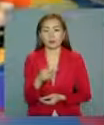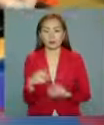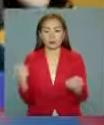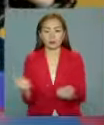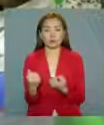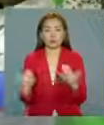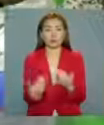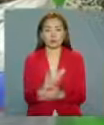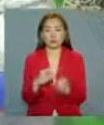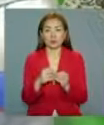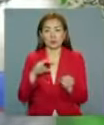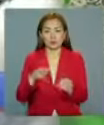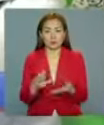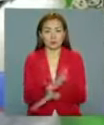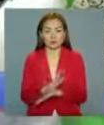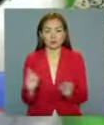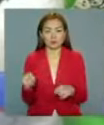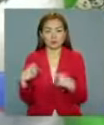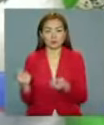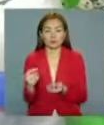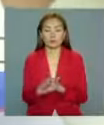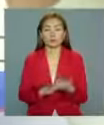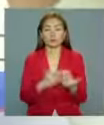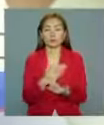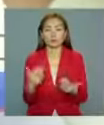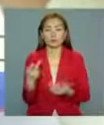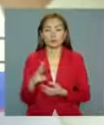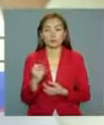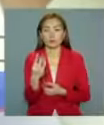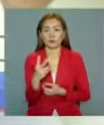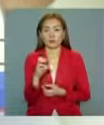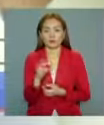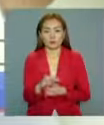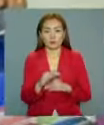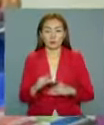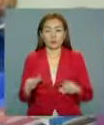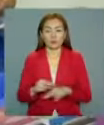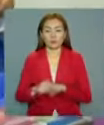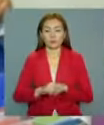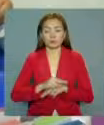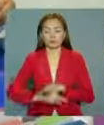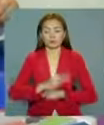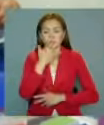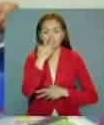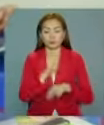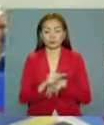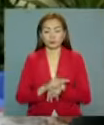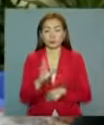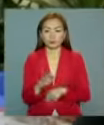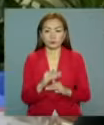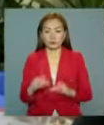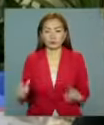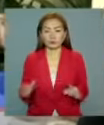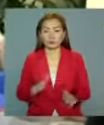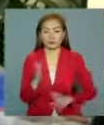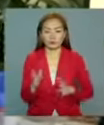әкімшіліктің қолдауымен бұл жер 10 жылға тегін сенімгерлікке берілді. Мұнда олар 2-13 жас аралығындағы балаларды оқытып, қоғамға бейімдейді.